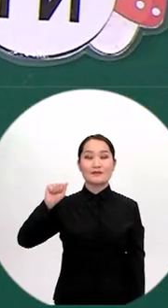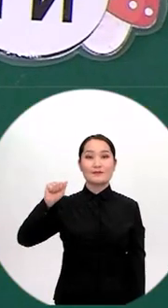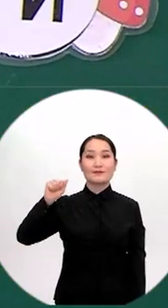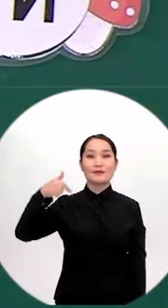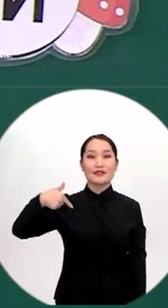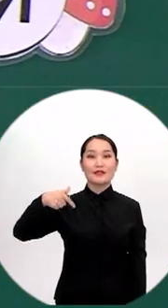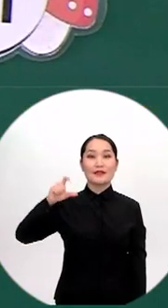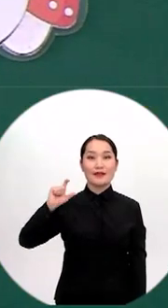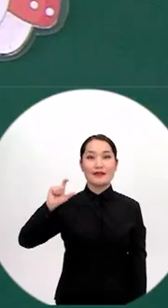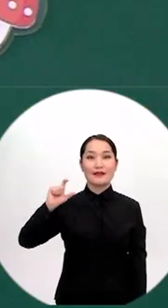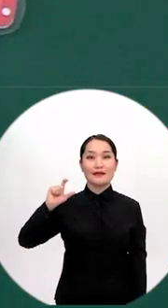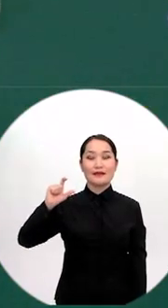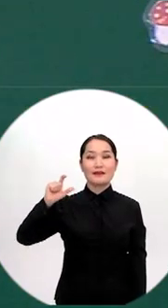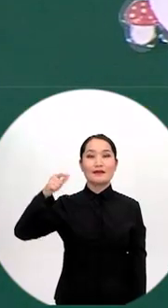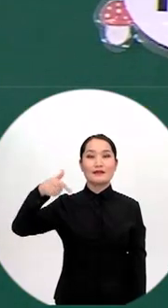Ке.